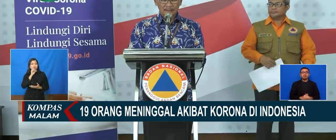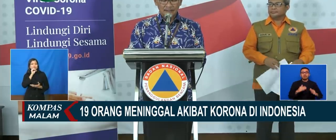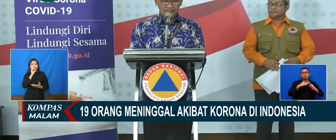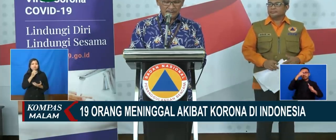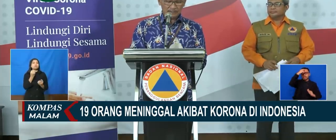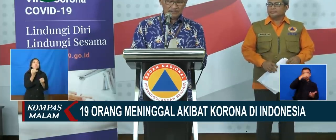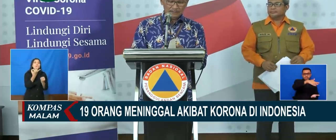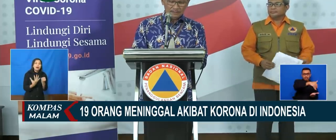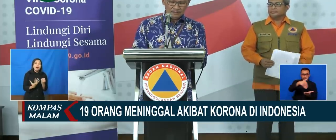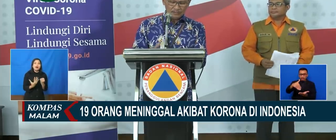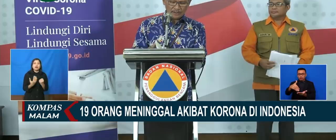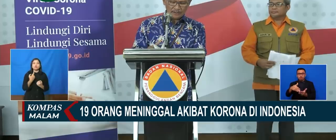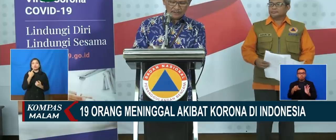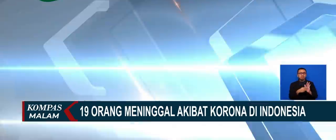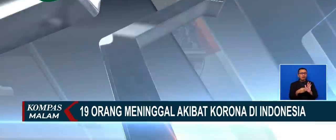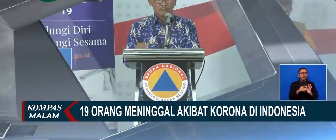Rumah Sakit